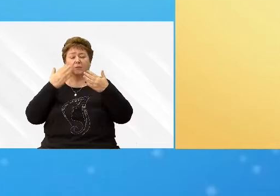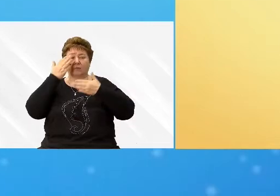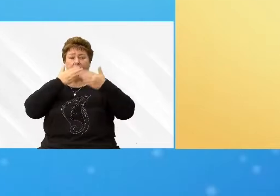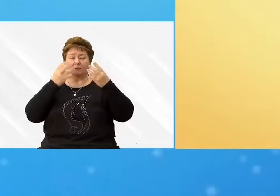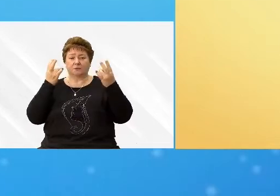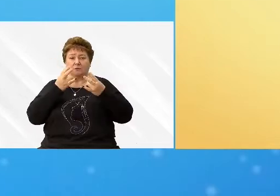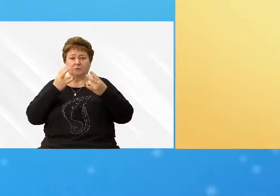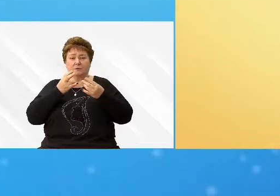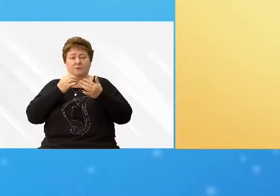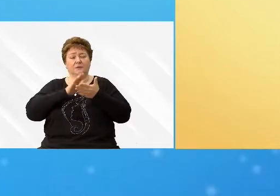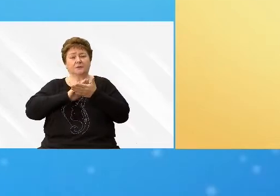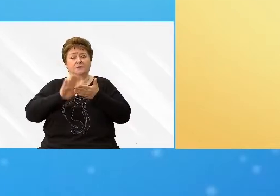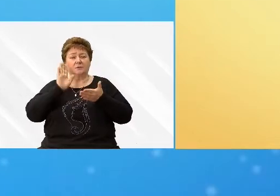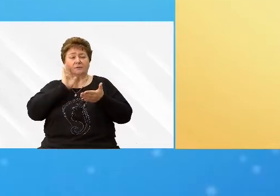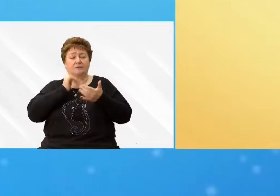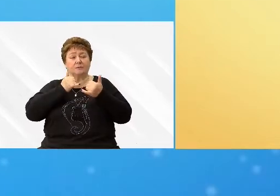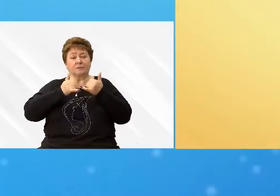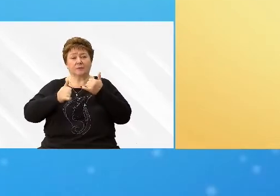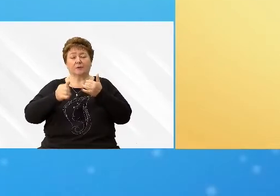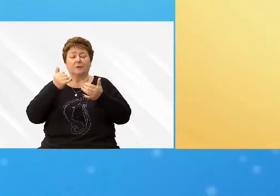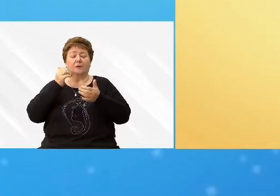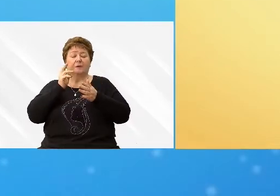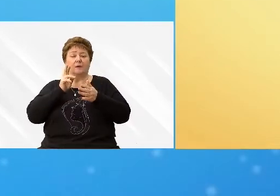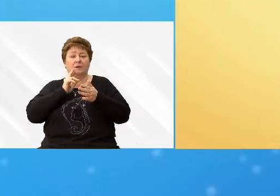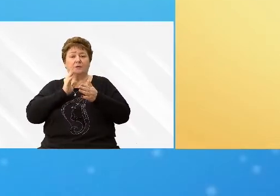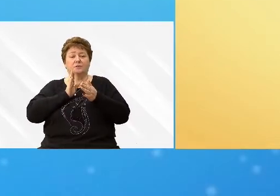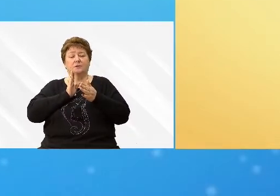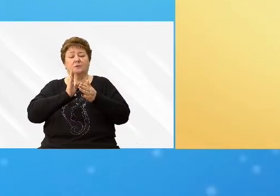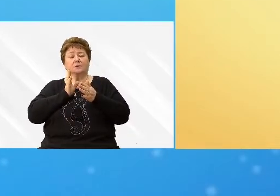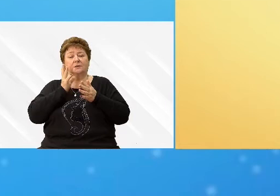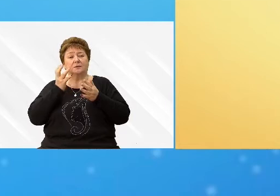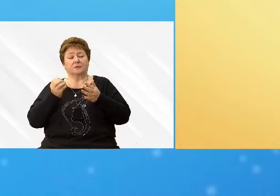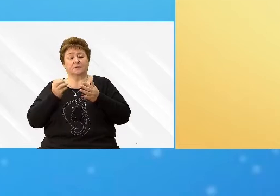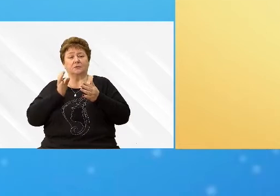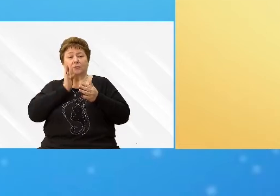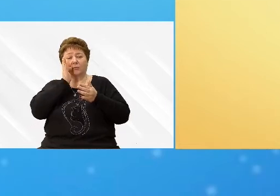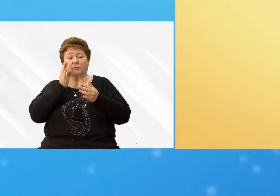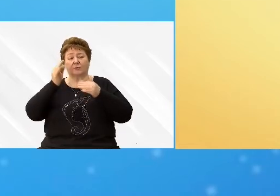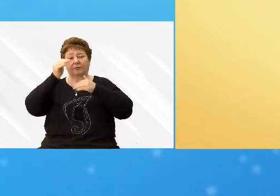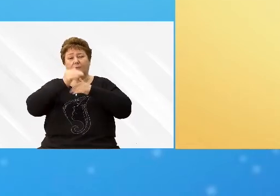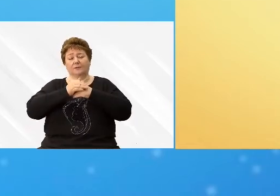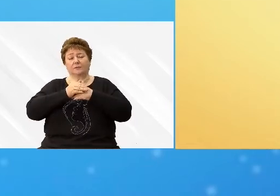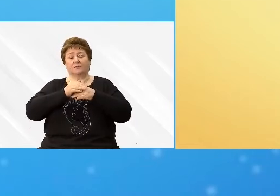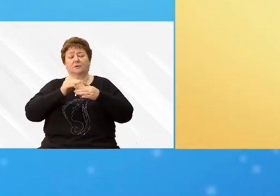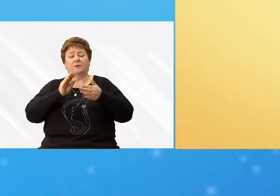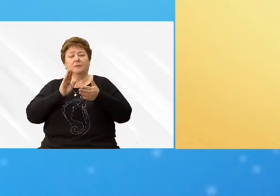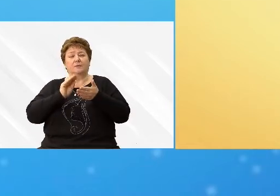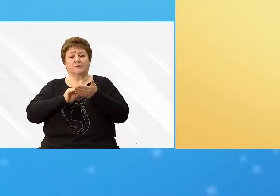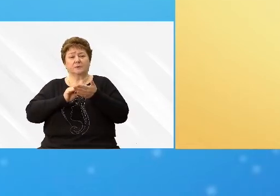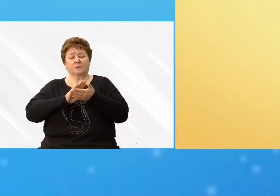нужно проточной водой ежедневно утром и вечером тщательное мытье